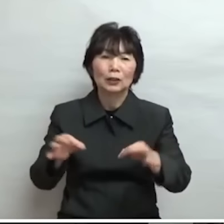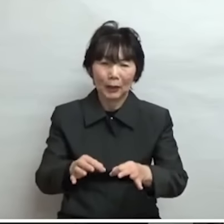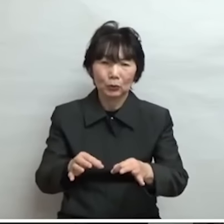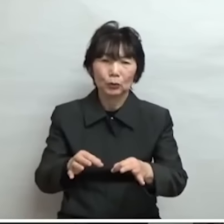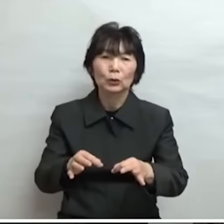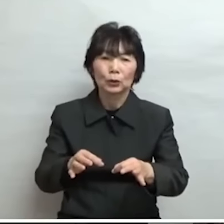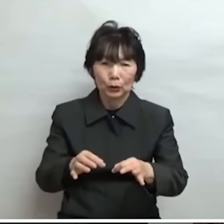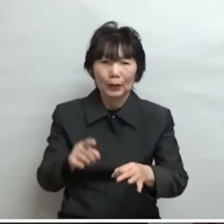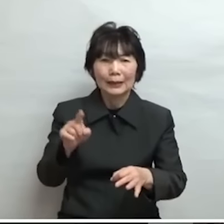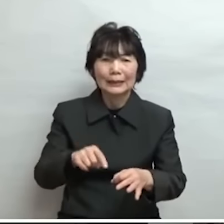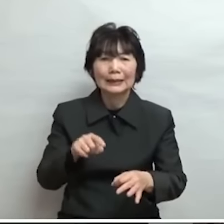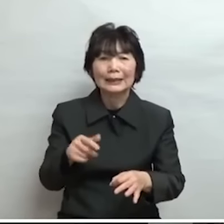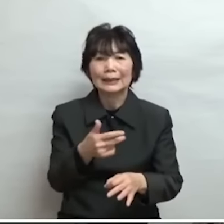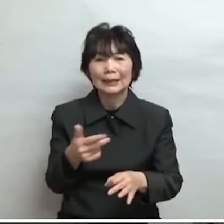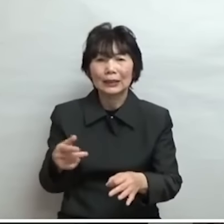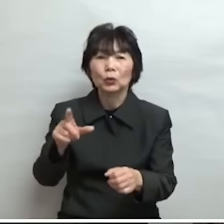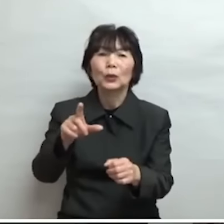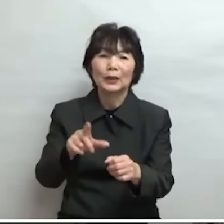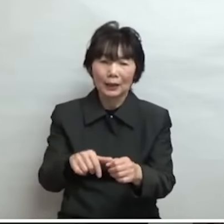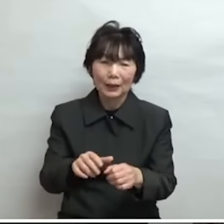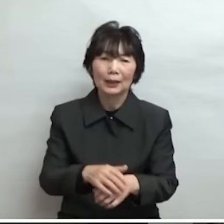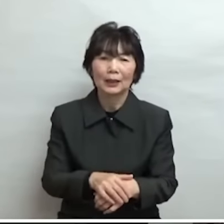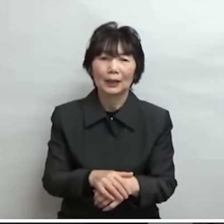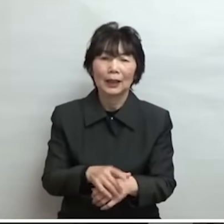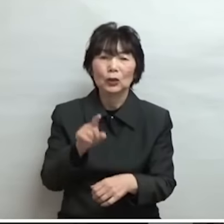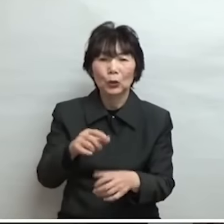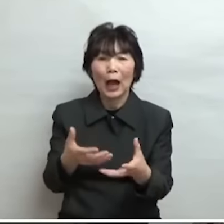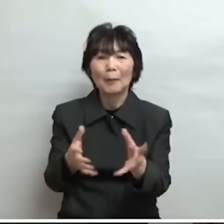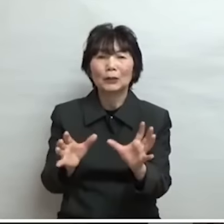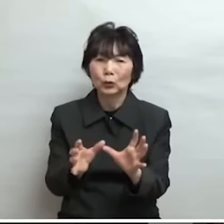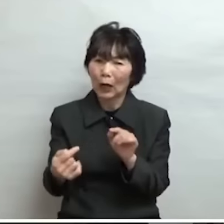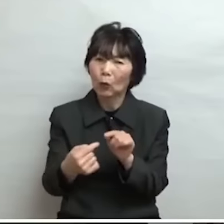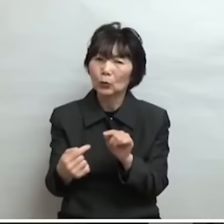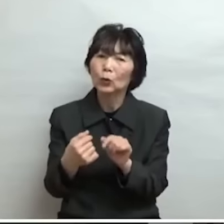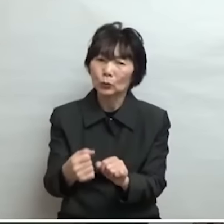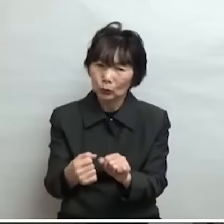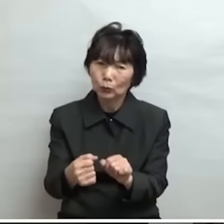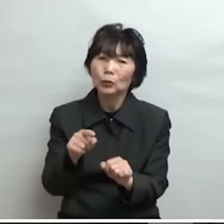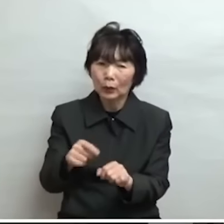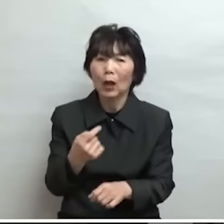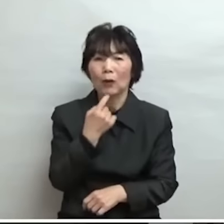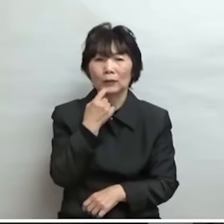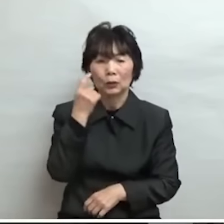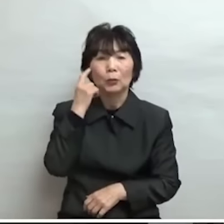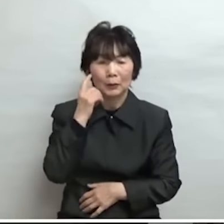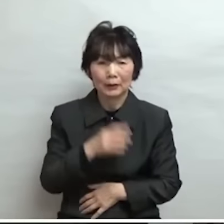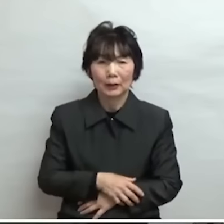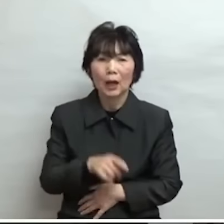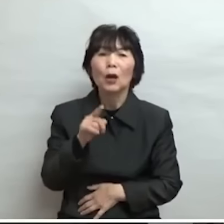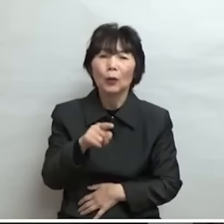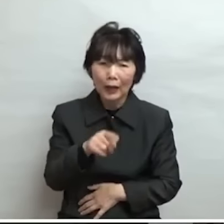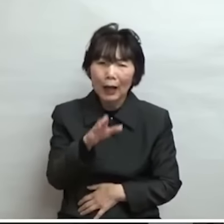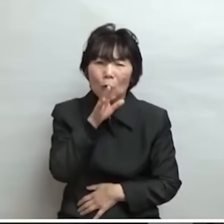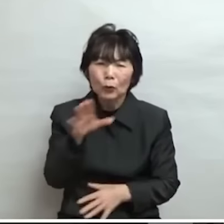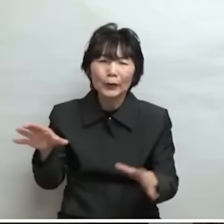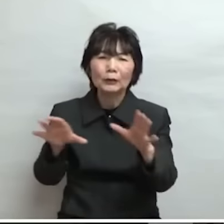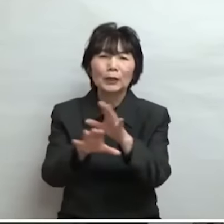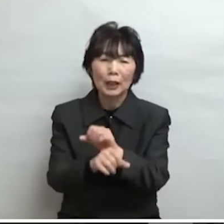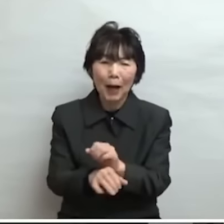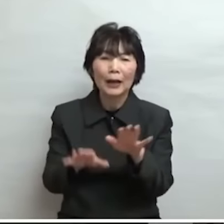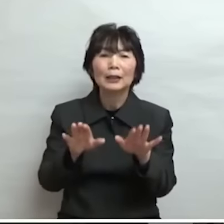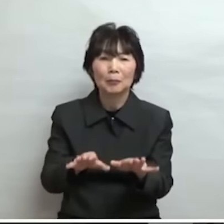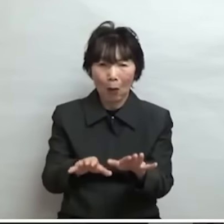あるいは人事の時に、まあ、はっきり言ってその派閥が交渉するとか、こういうところだと思うんですよね。でこういうものが本当になくなれば今